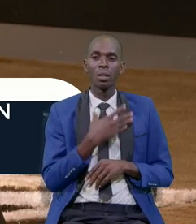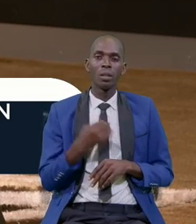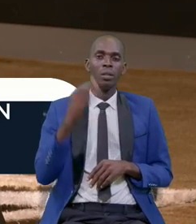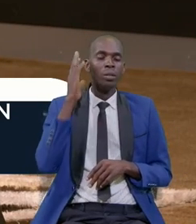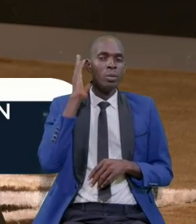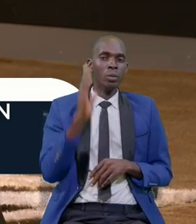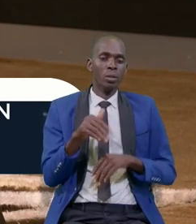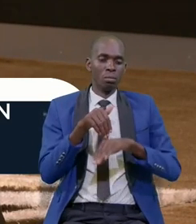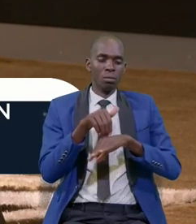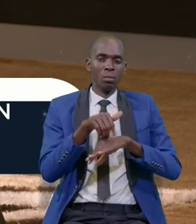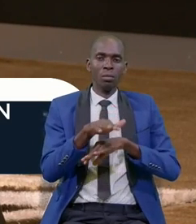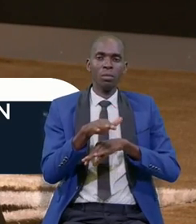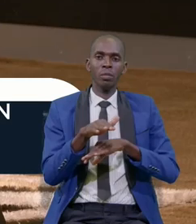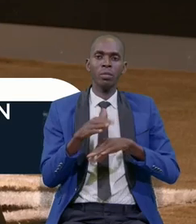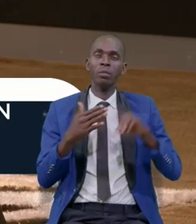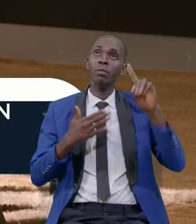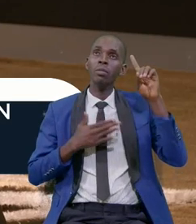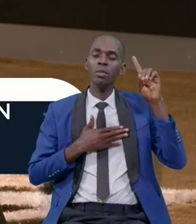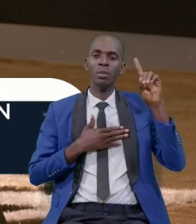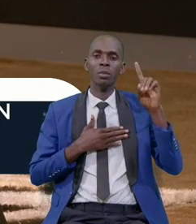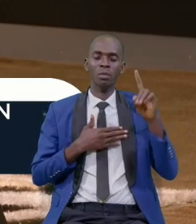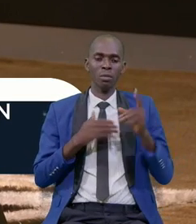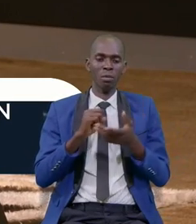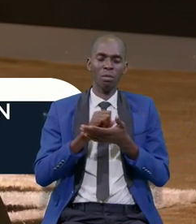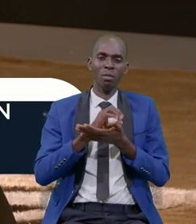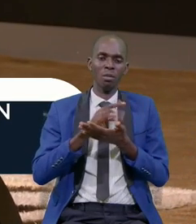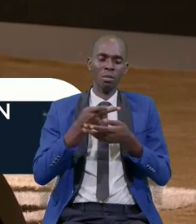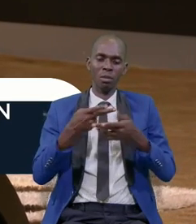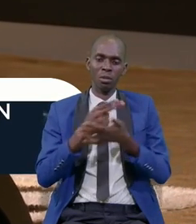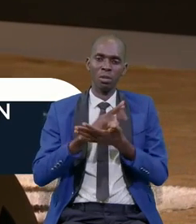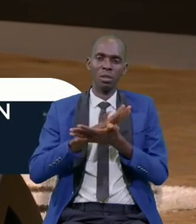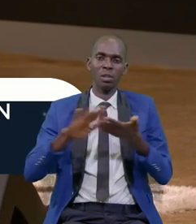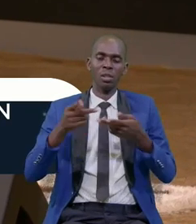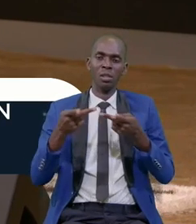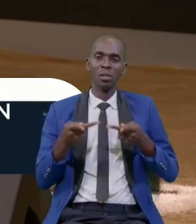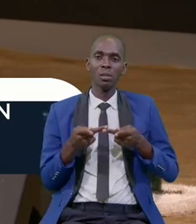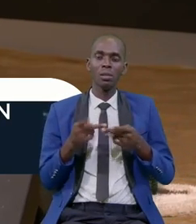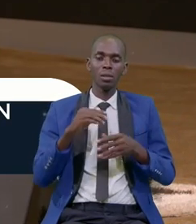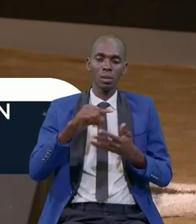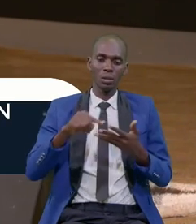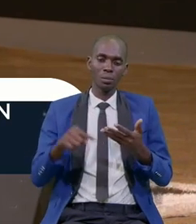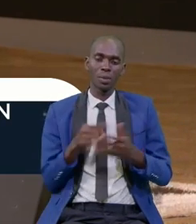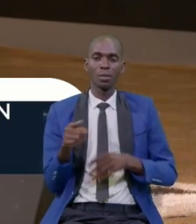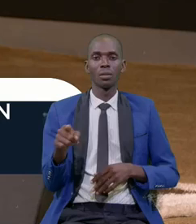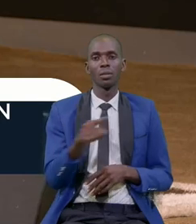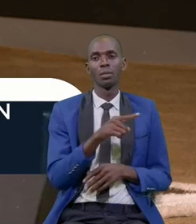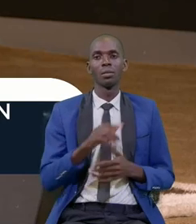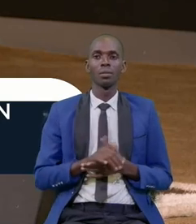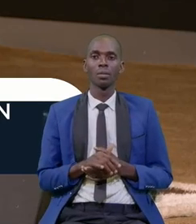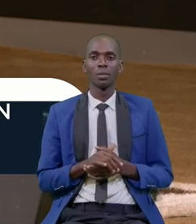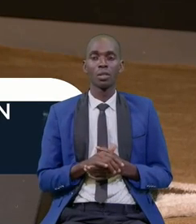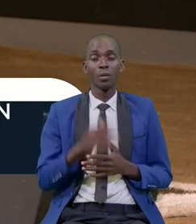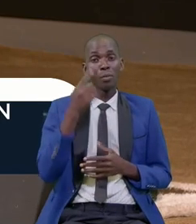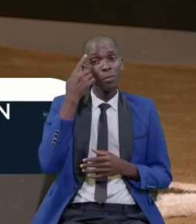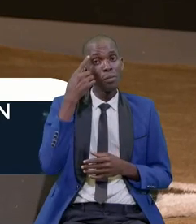je placerai mon sanctuaire au milieu d'eux pour toujours.